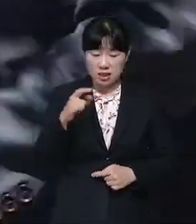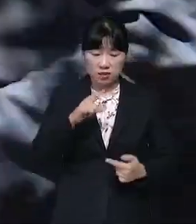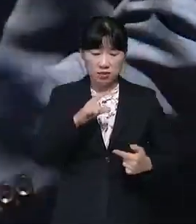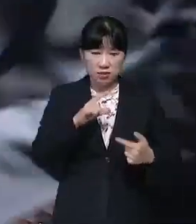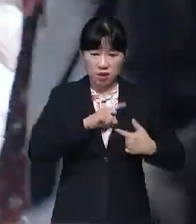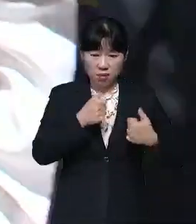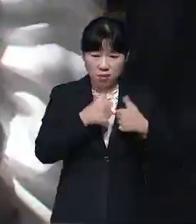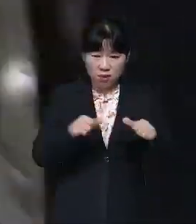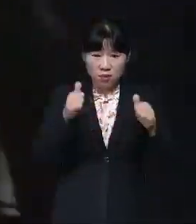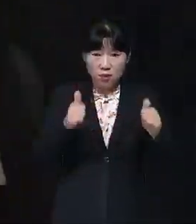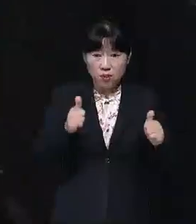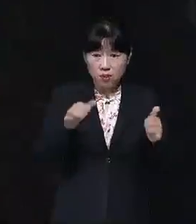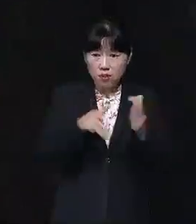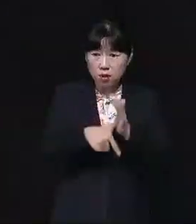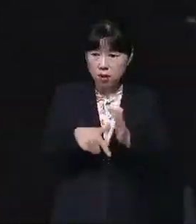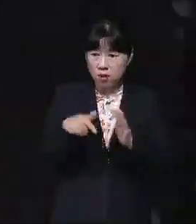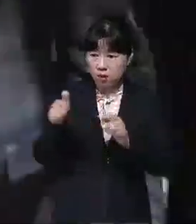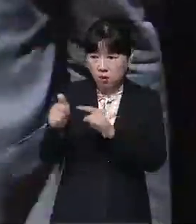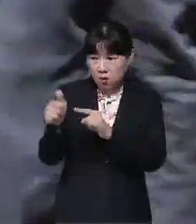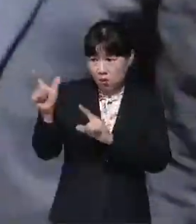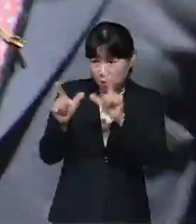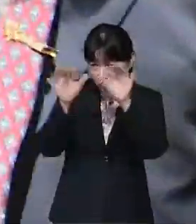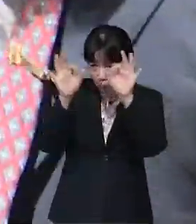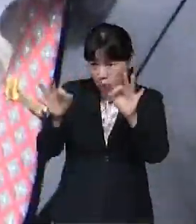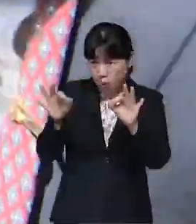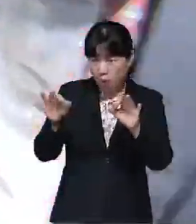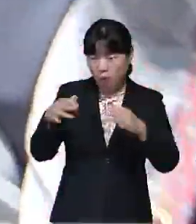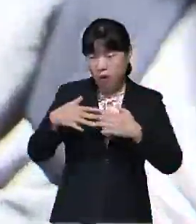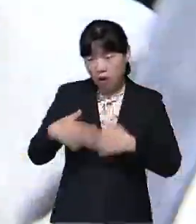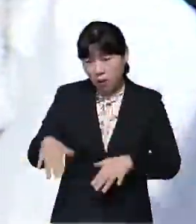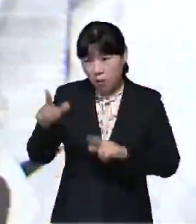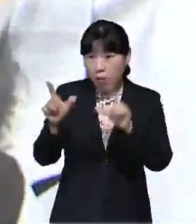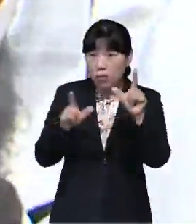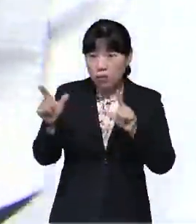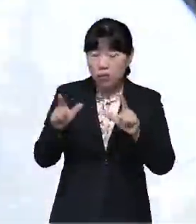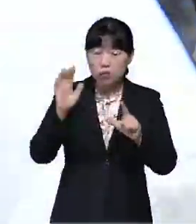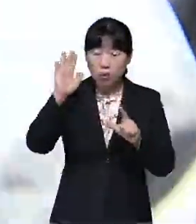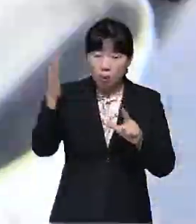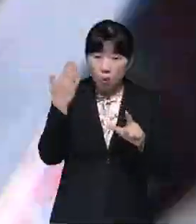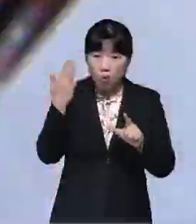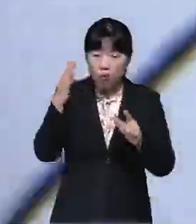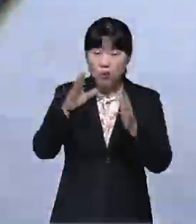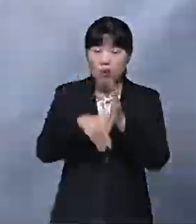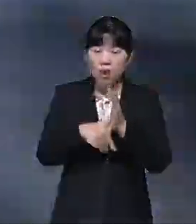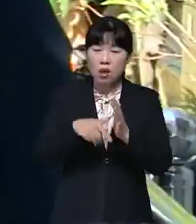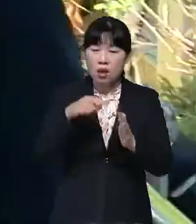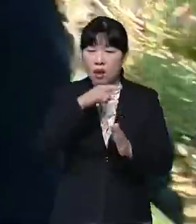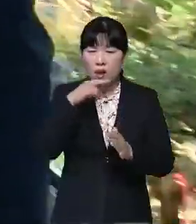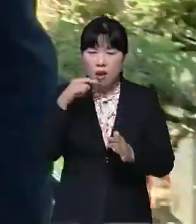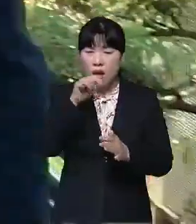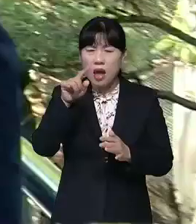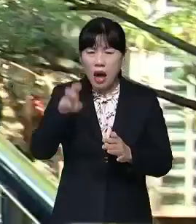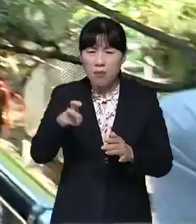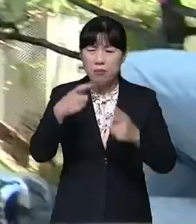급격하게 기력이 빠진 모습을 보인 데 이어 최근에는 혈액 암 판정을 받았습니다